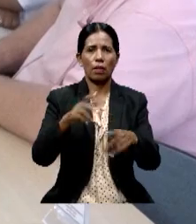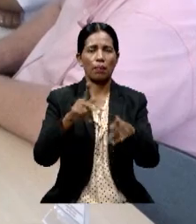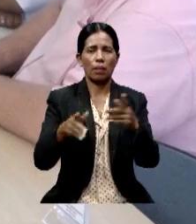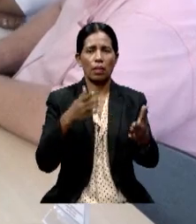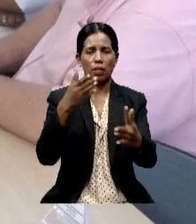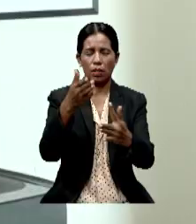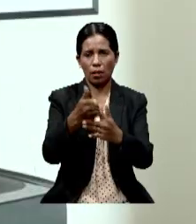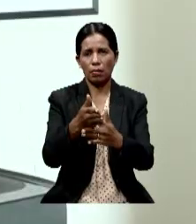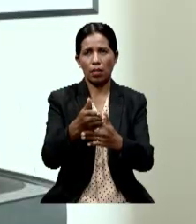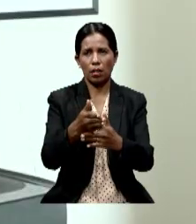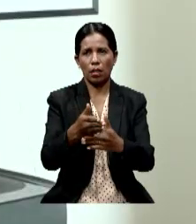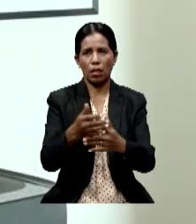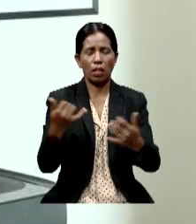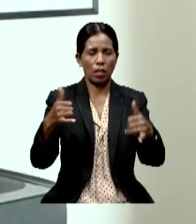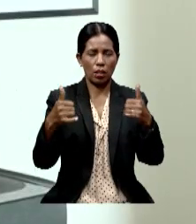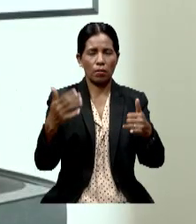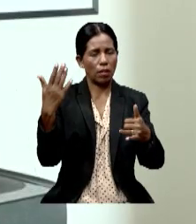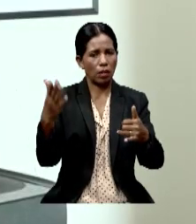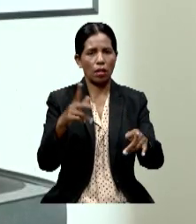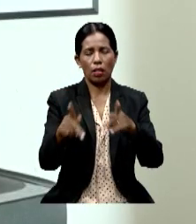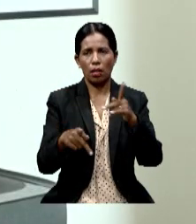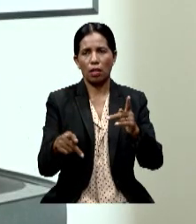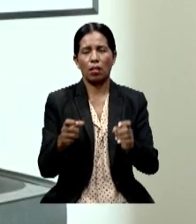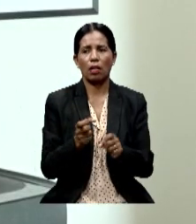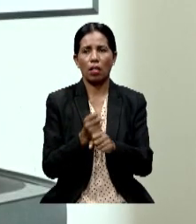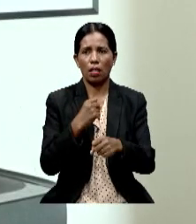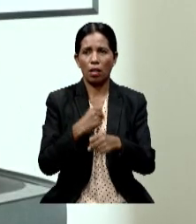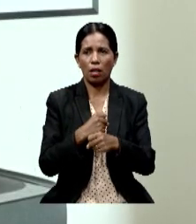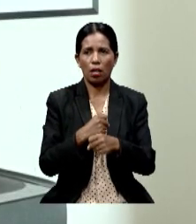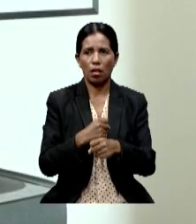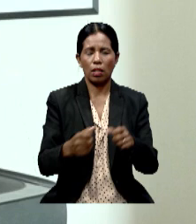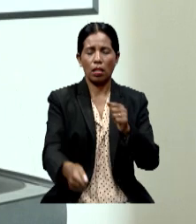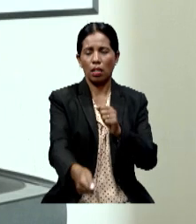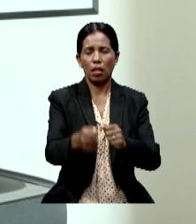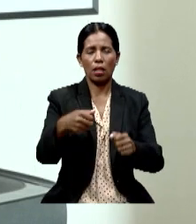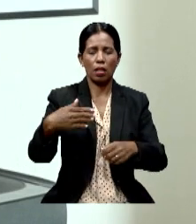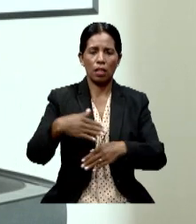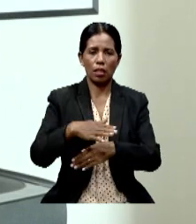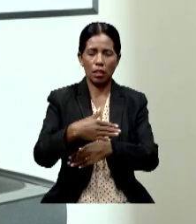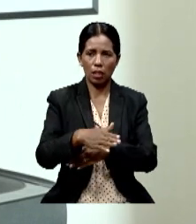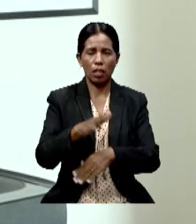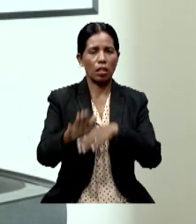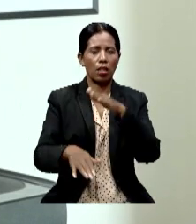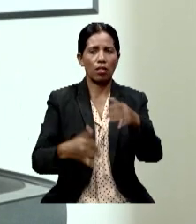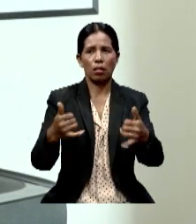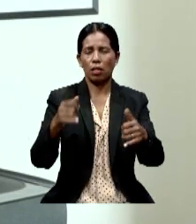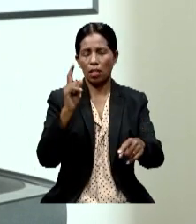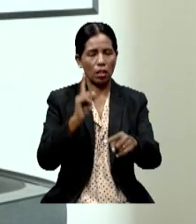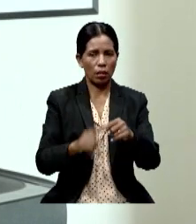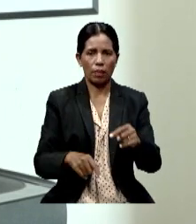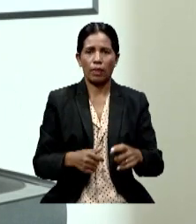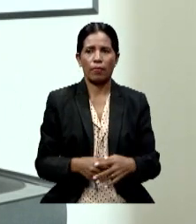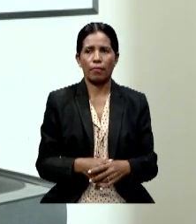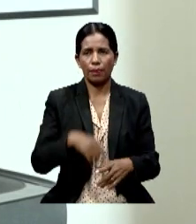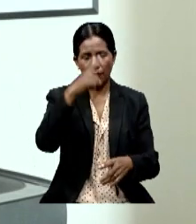ba halimar ya lara ne ba halo kailikan lao halimar ne ne label tama